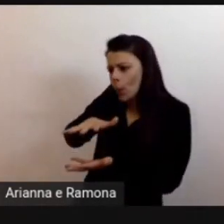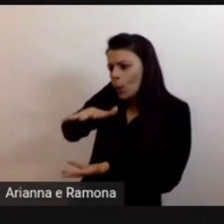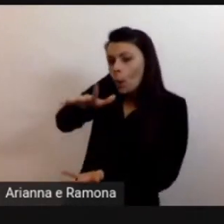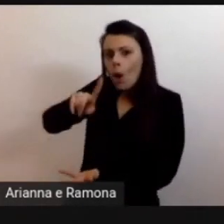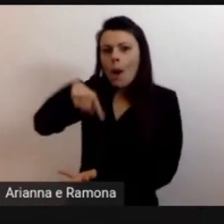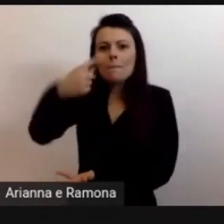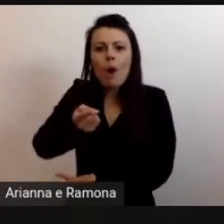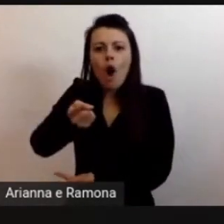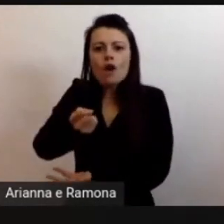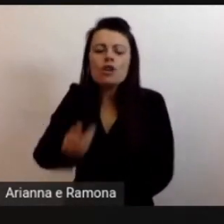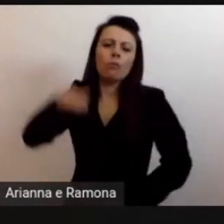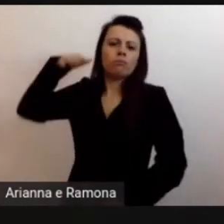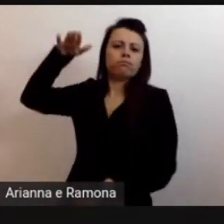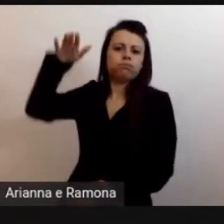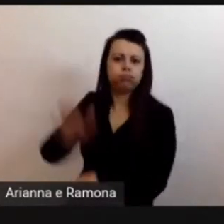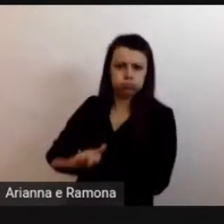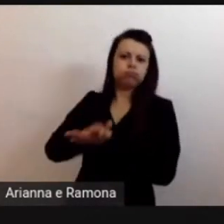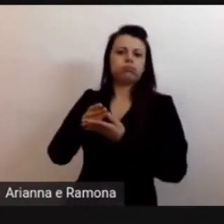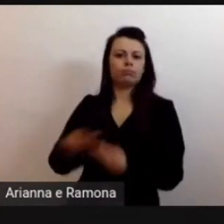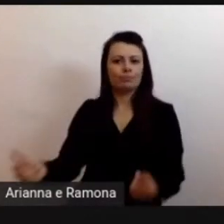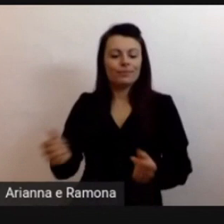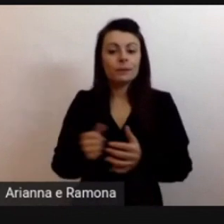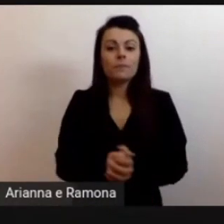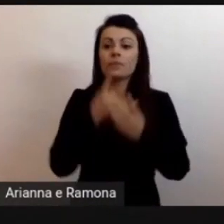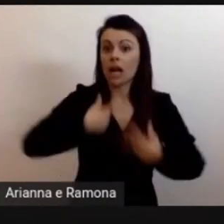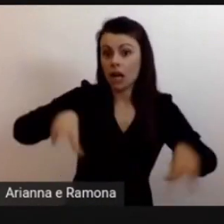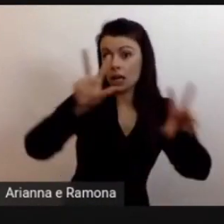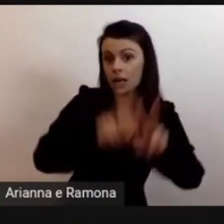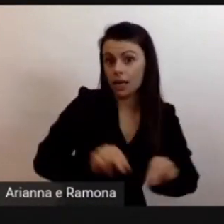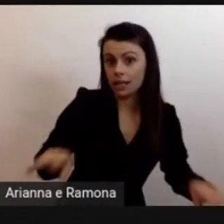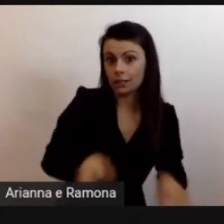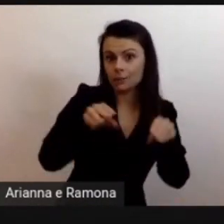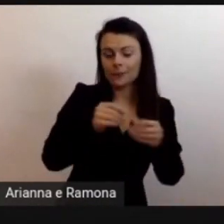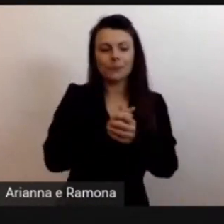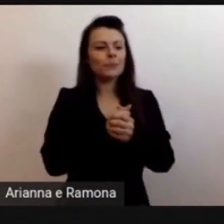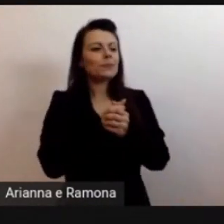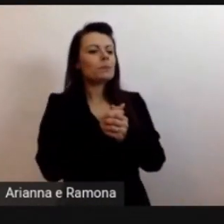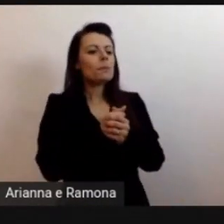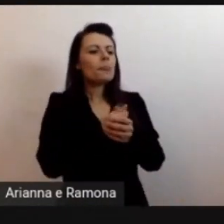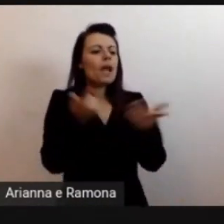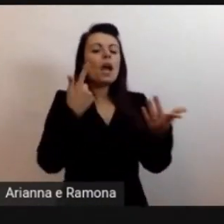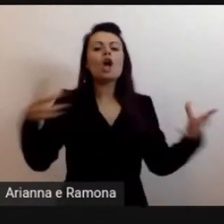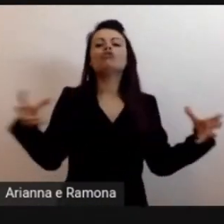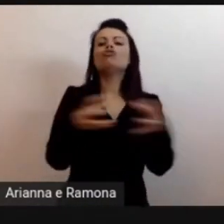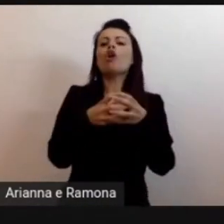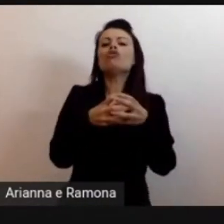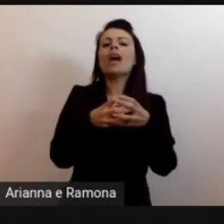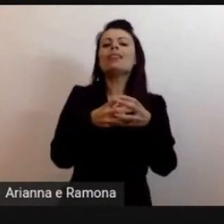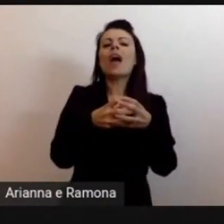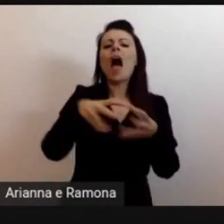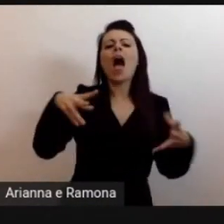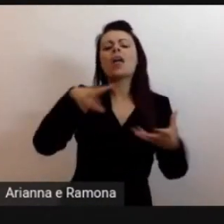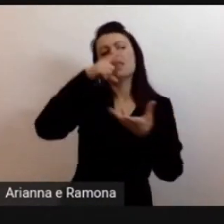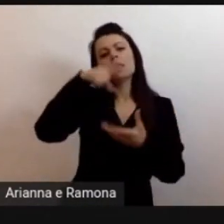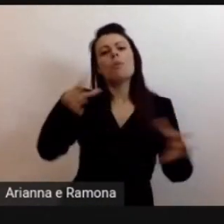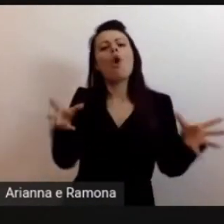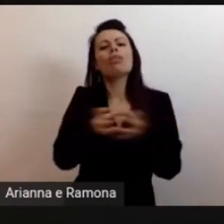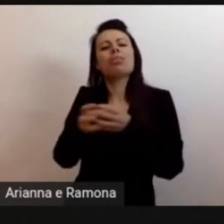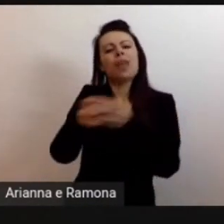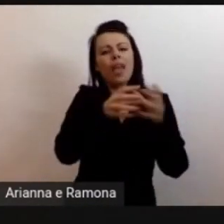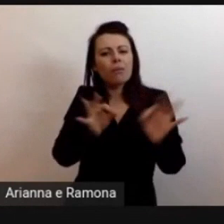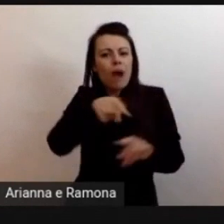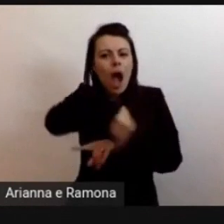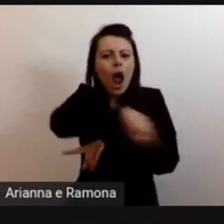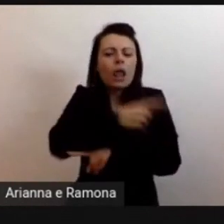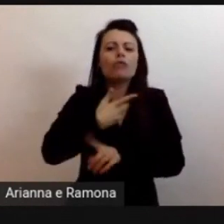ricapitolando nelle società tribali lo scambio avviene nella forma del dono del control 1 oppure del baratto